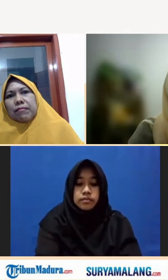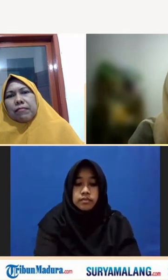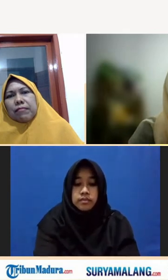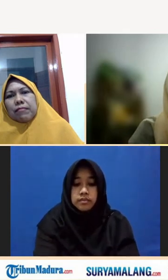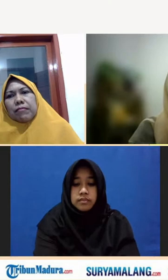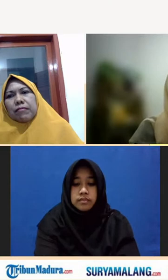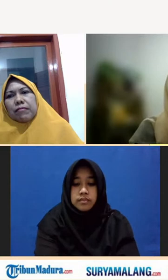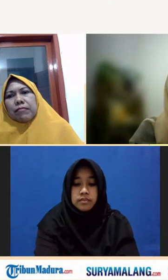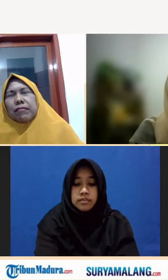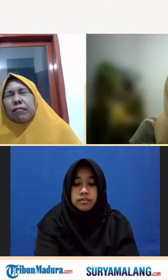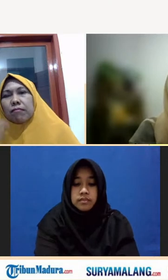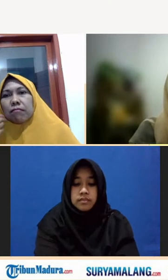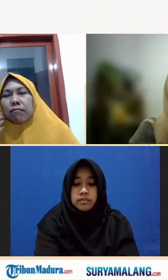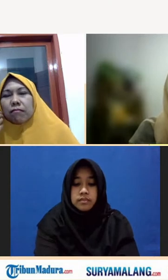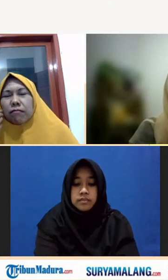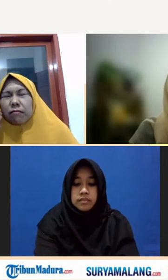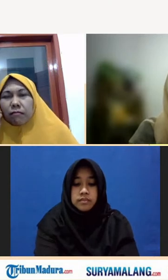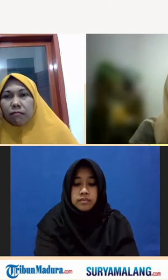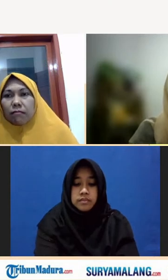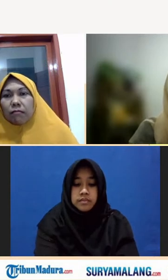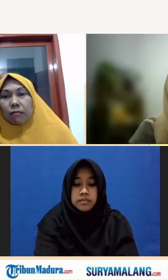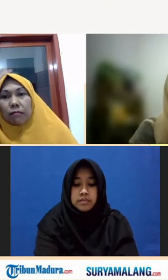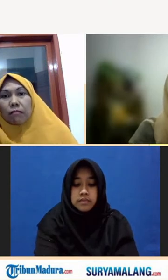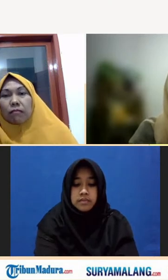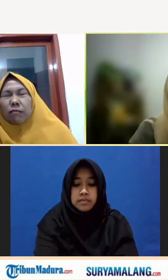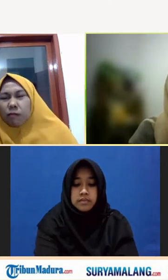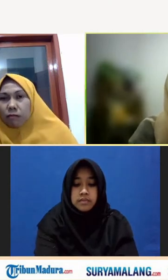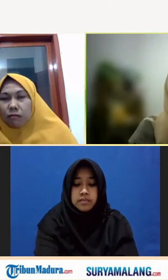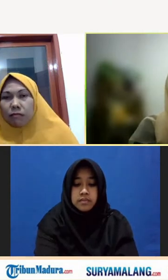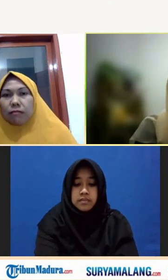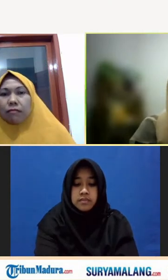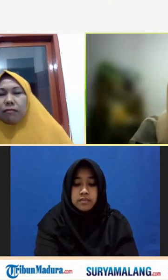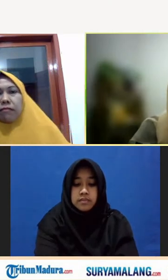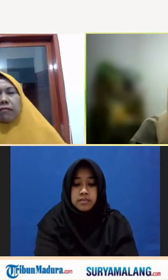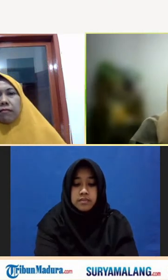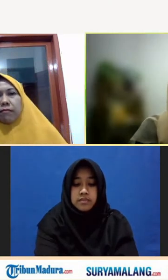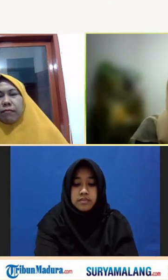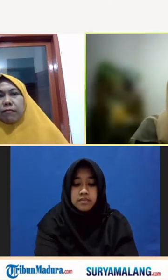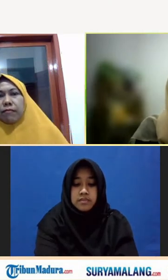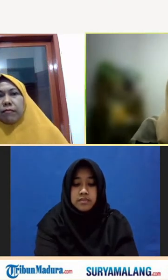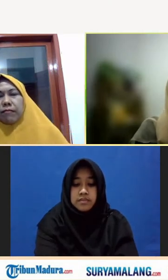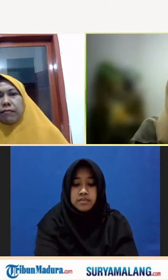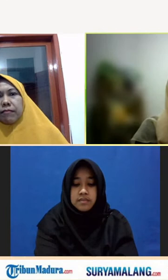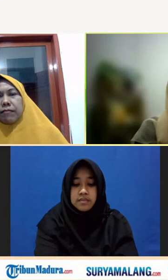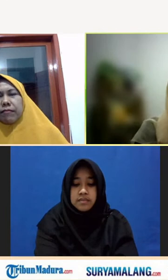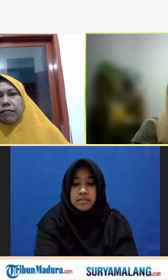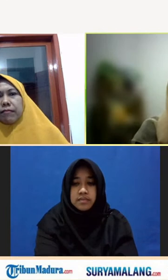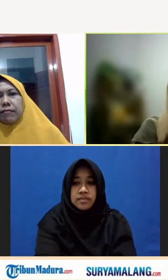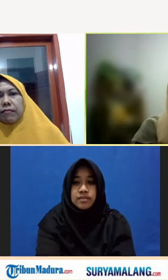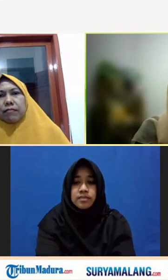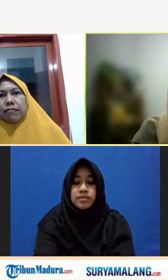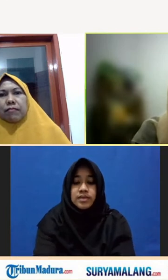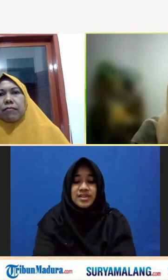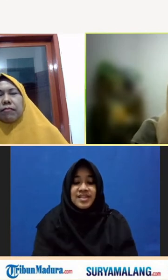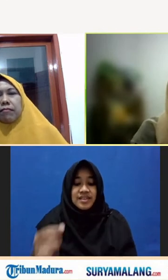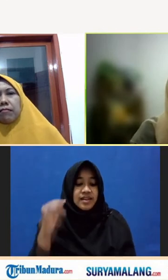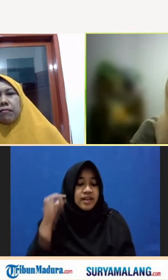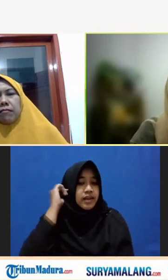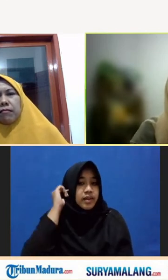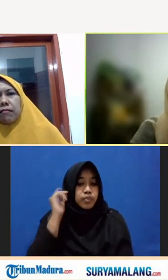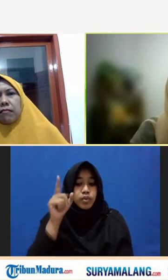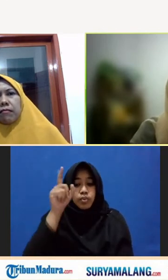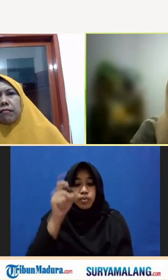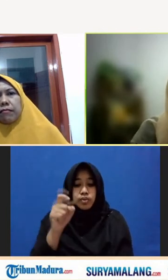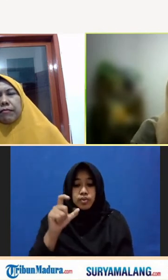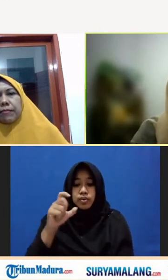Ya, nah, untuk tubuhnya memang sih bermasalah, Bu. Nah, yang itu ibu perlu cek dulu.